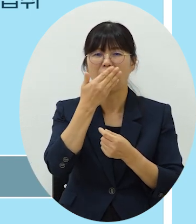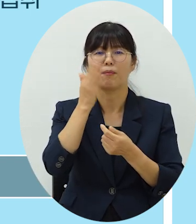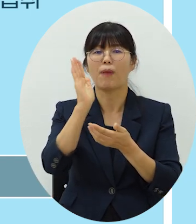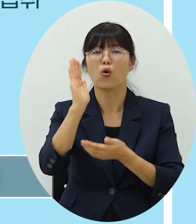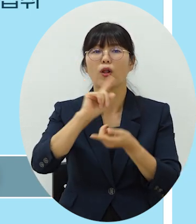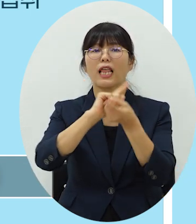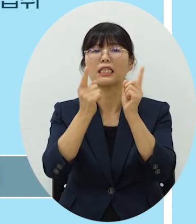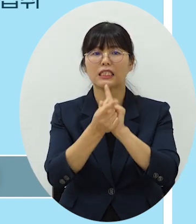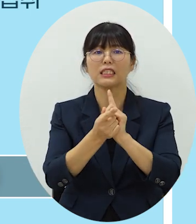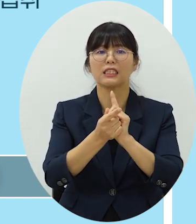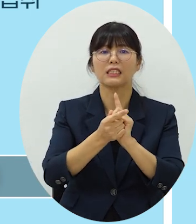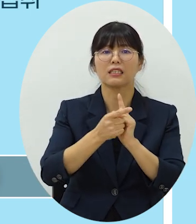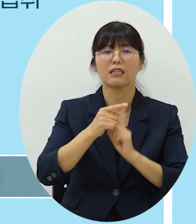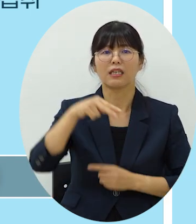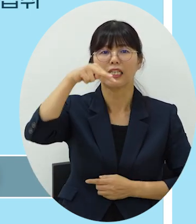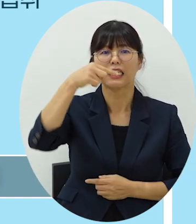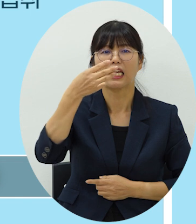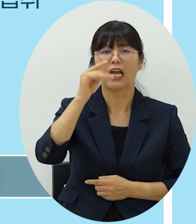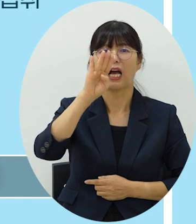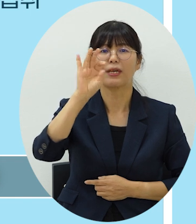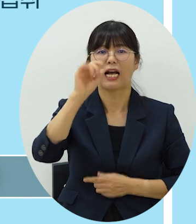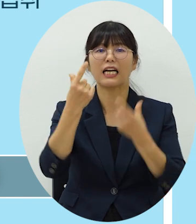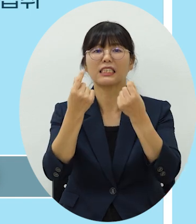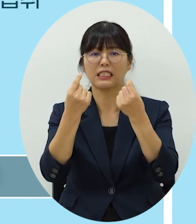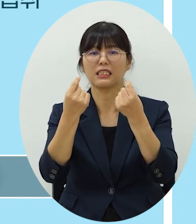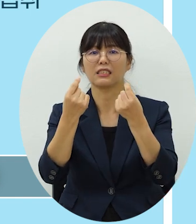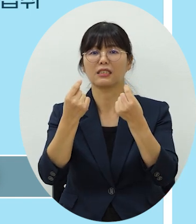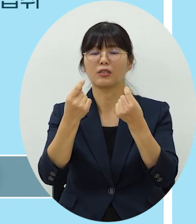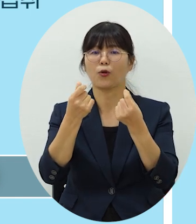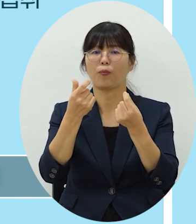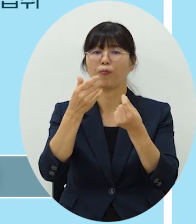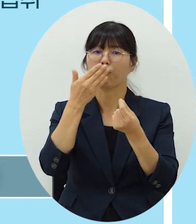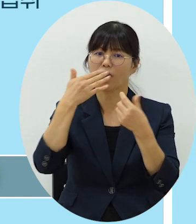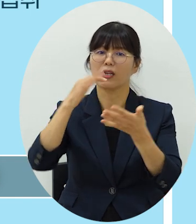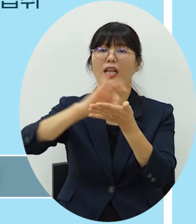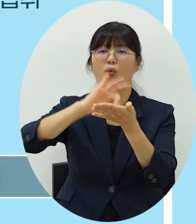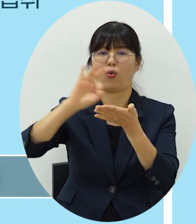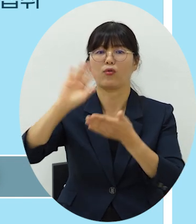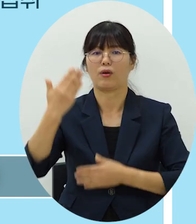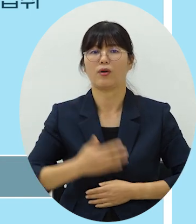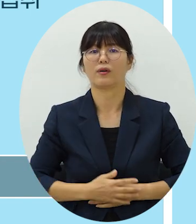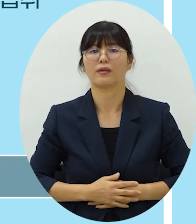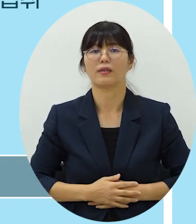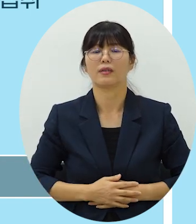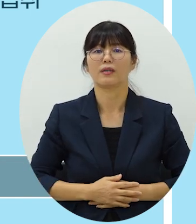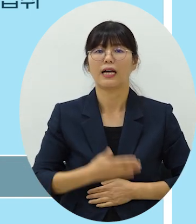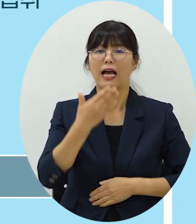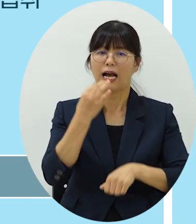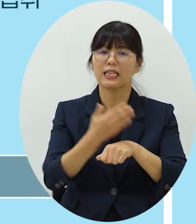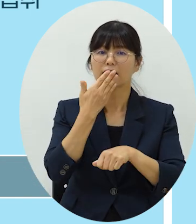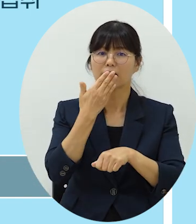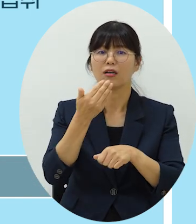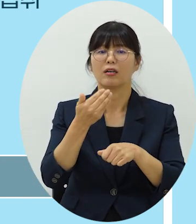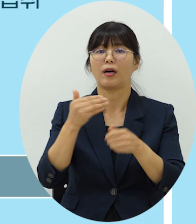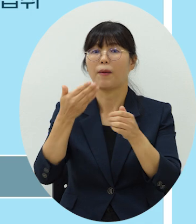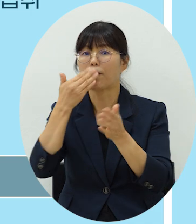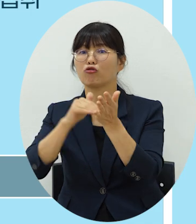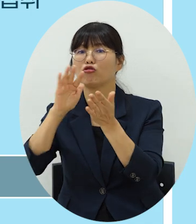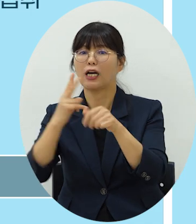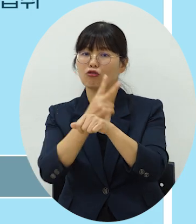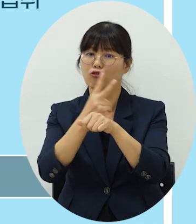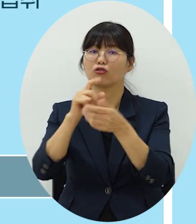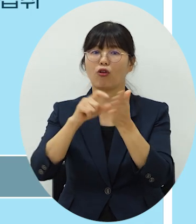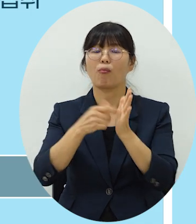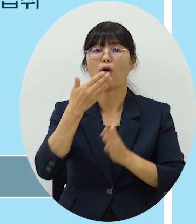당질 대신 당분이 없는 스테비아와 같은 인공 감미료를 사용하도록 합니다. 간식은 식사 후 2시간